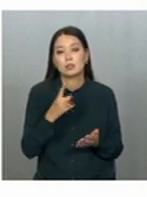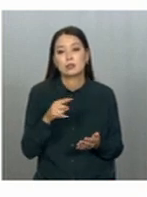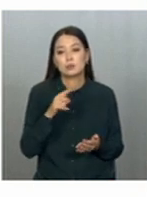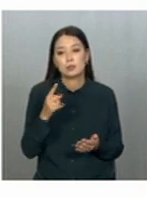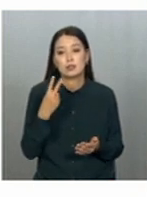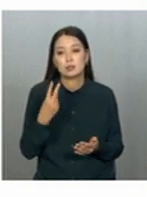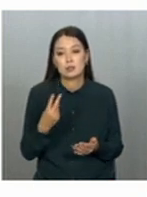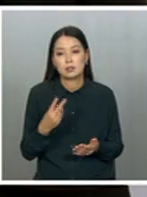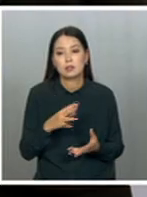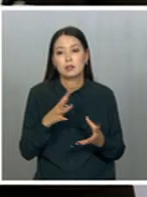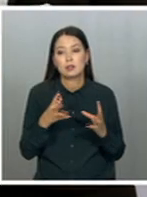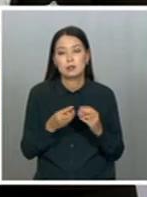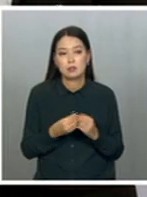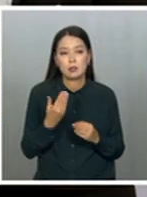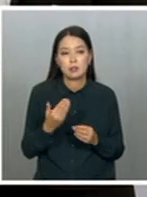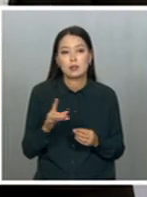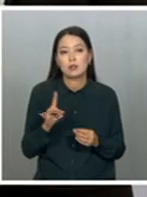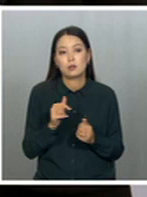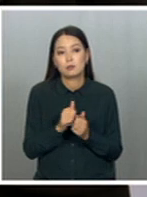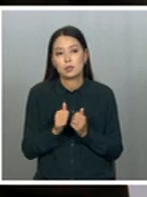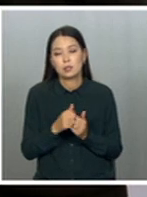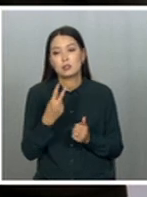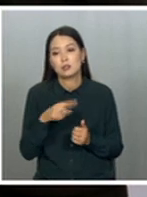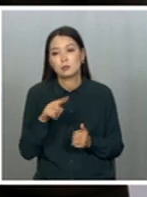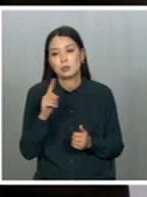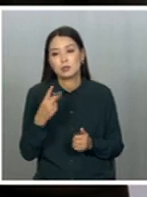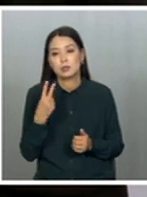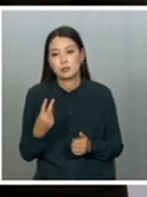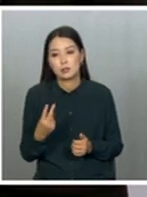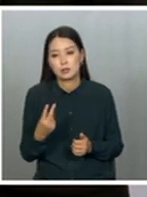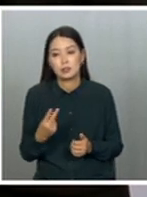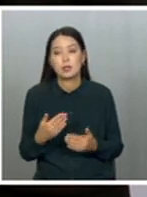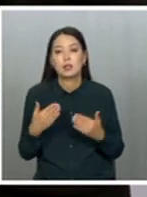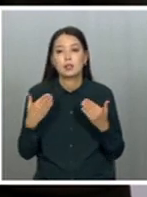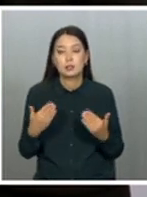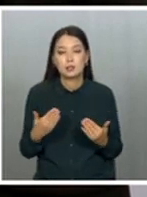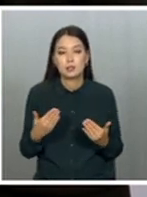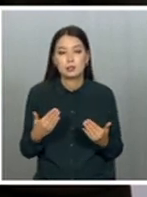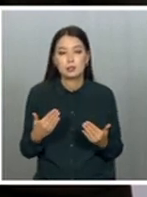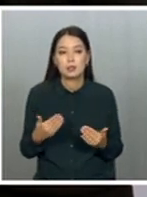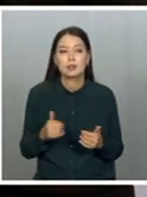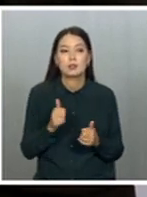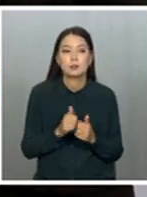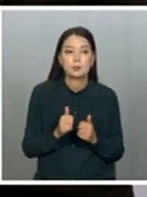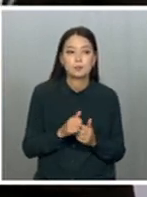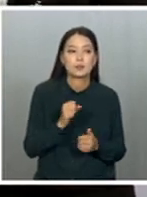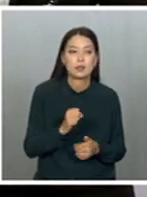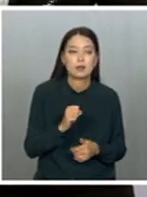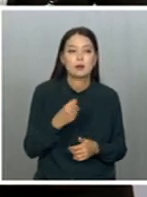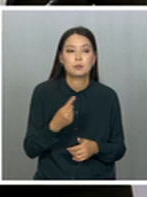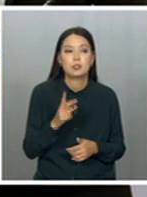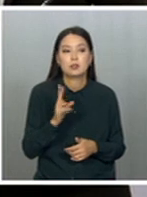2. Яғни АК-ның ұзындығы 2 түбірасты 2. Енді А, А бір, К, үш